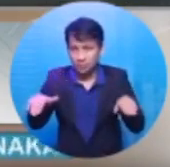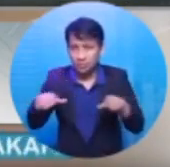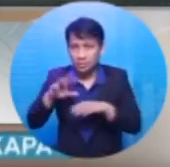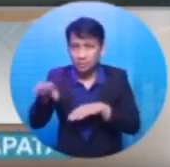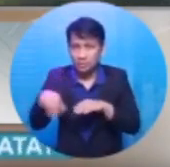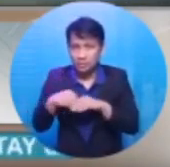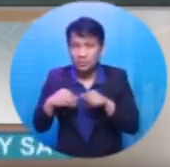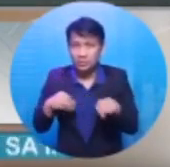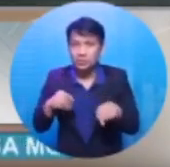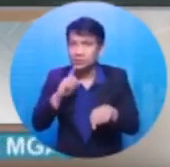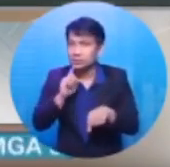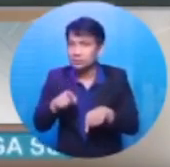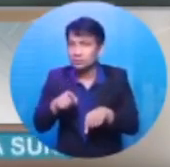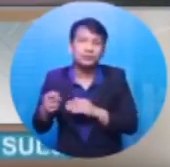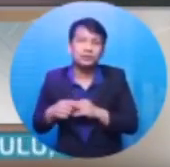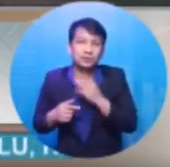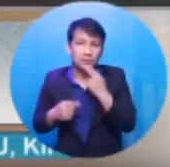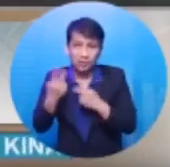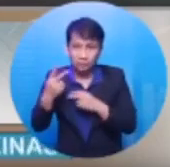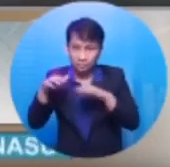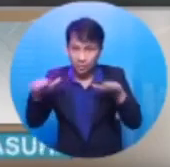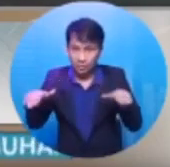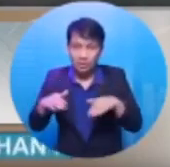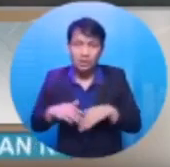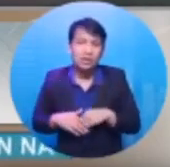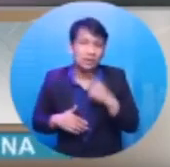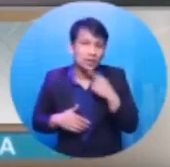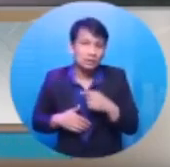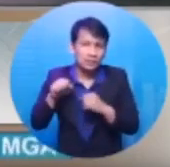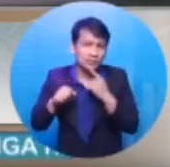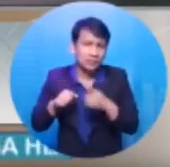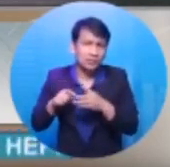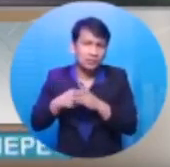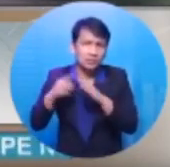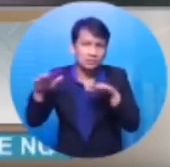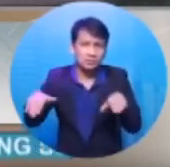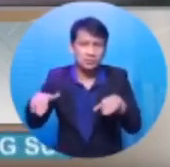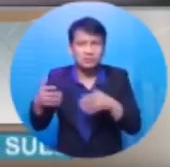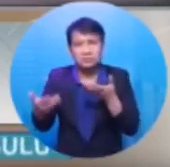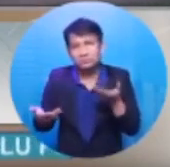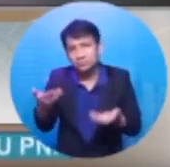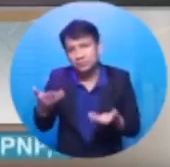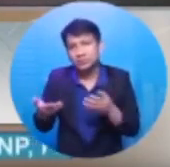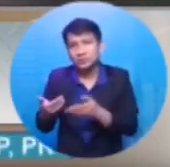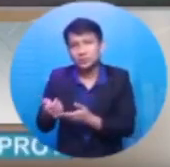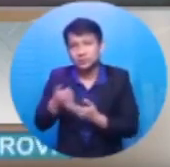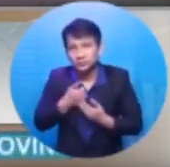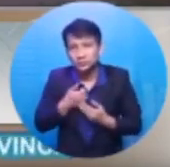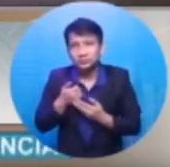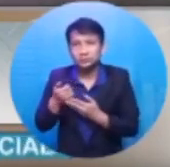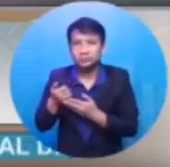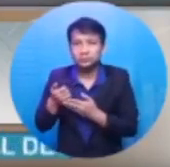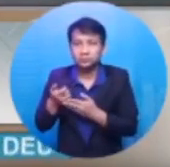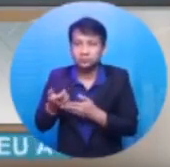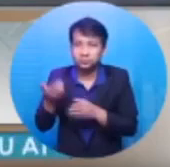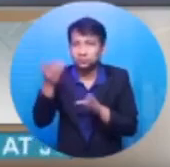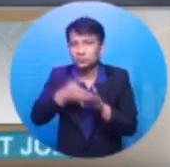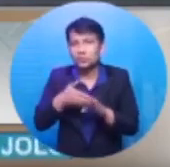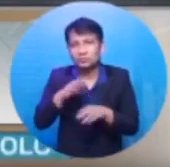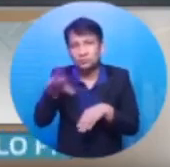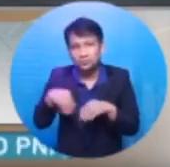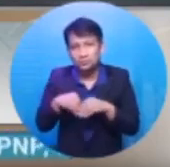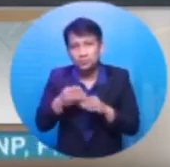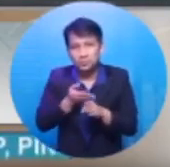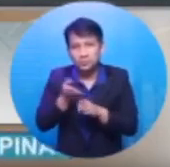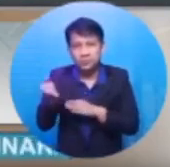involved. Yun po ang totoo niya na simula. Kaya nga ma'am, may batang involved. Sa halip na sana dumayo kayo doon sa eksena at makipagsapakan, ba't nila kayo